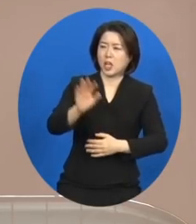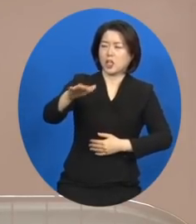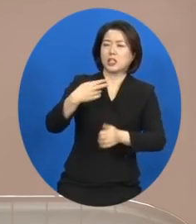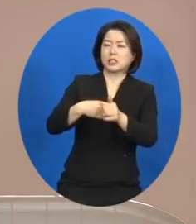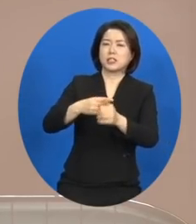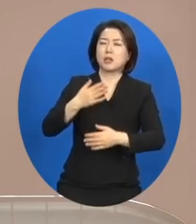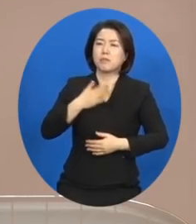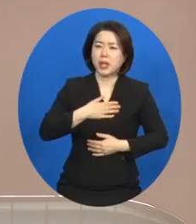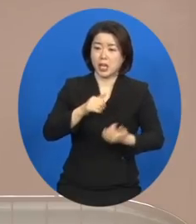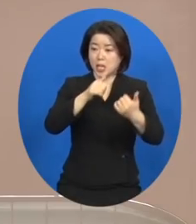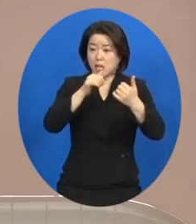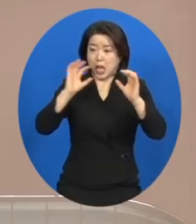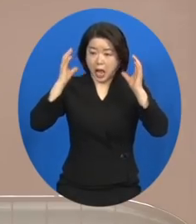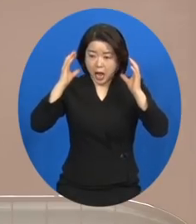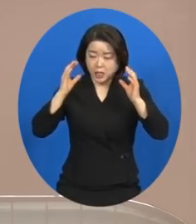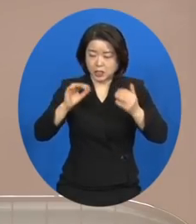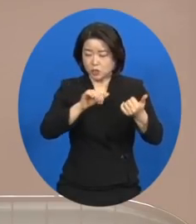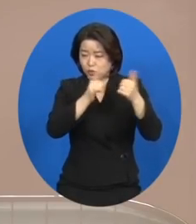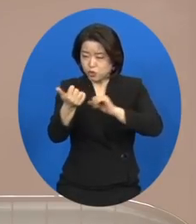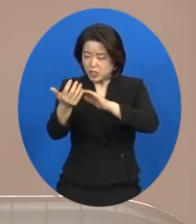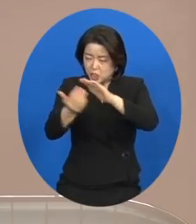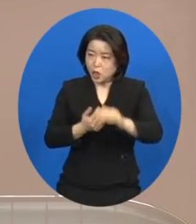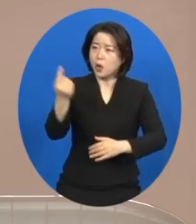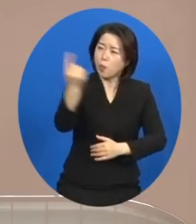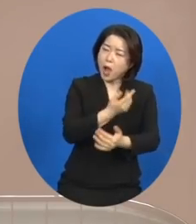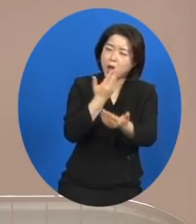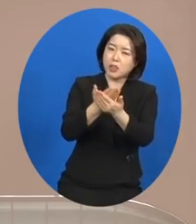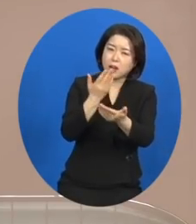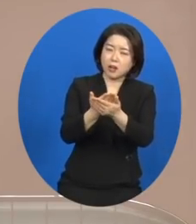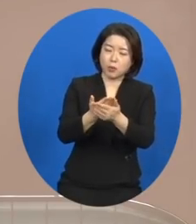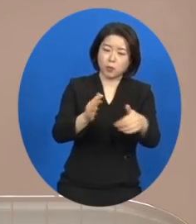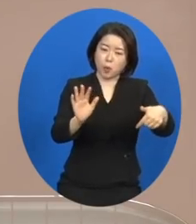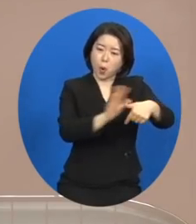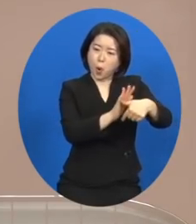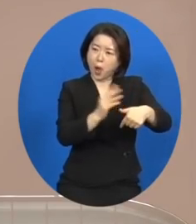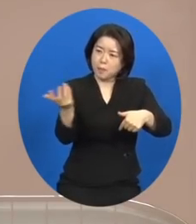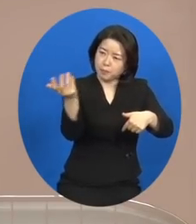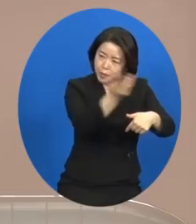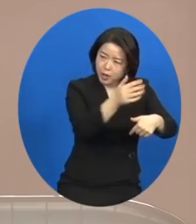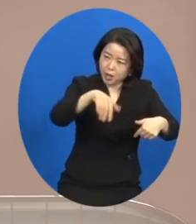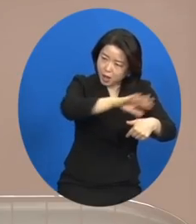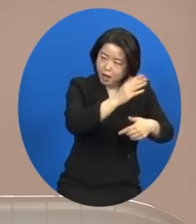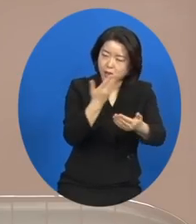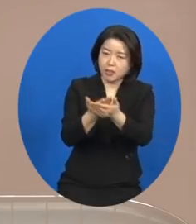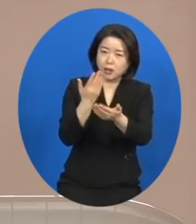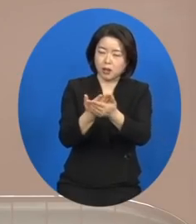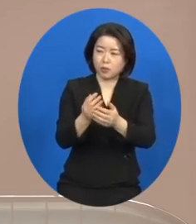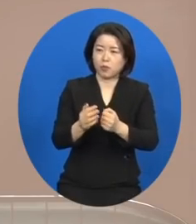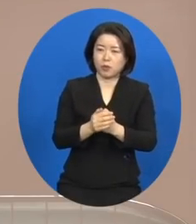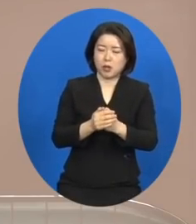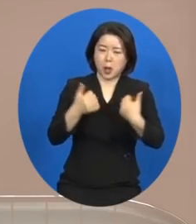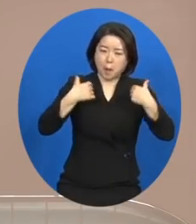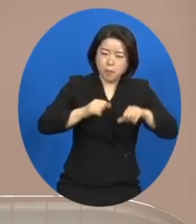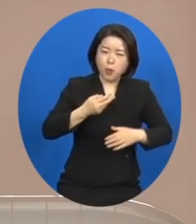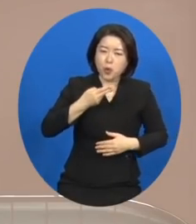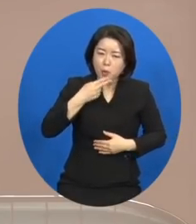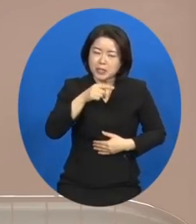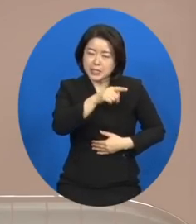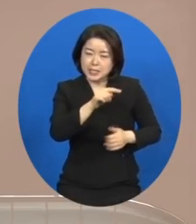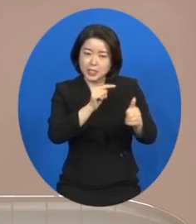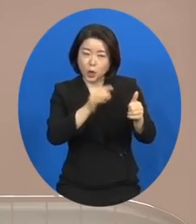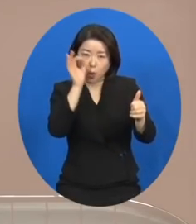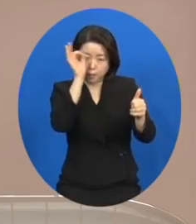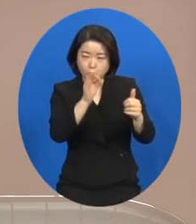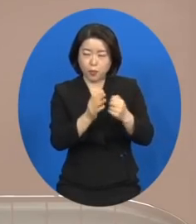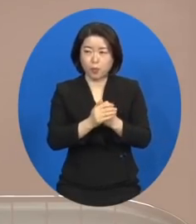아이가 죽기 전에 내려와 달라고, 자꾸 가버나움으로 가달라고 요청을 합니다. 물러서지 않는 그를 보고 예수님은 50절에